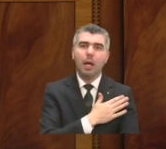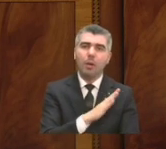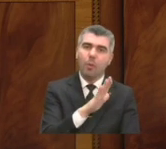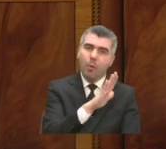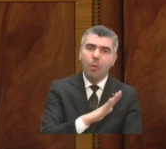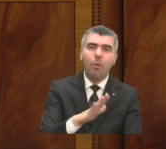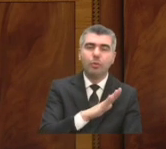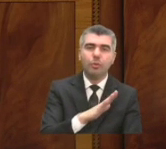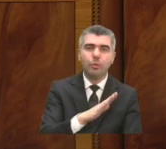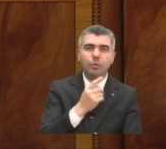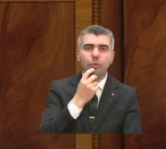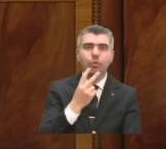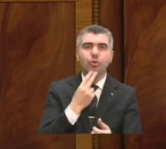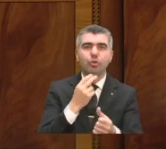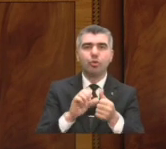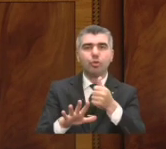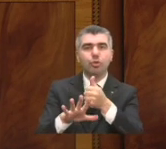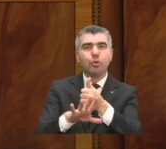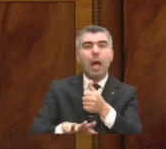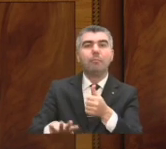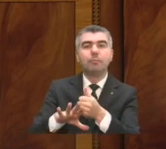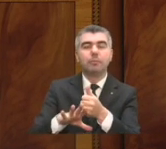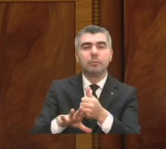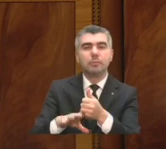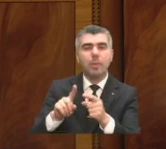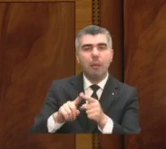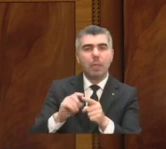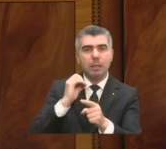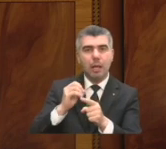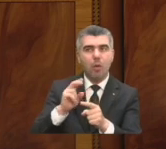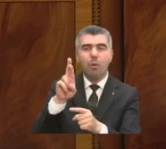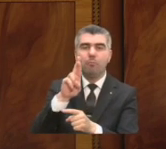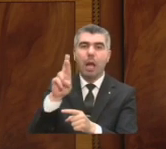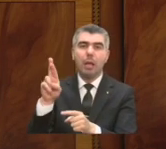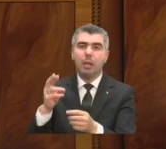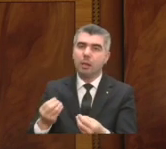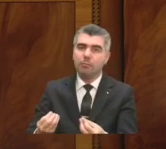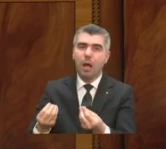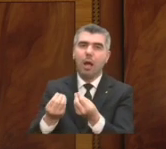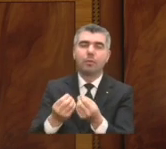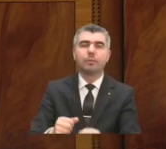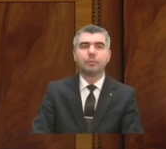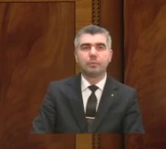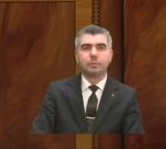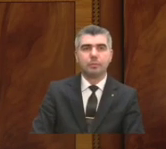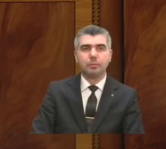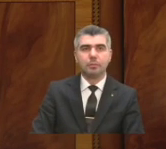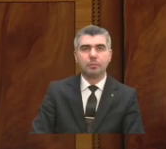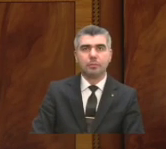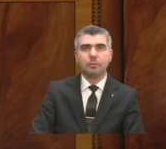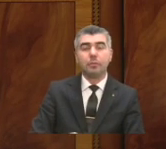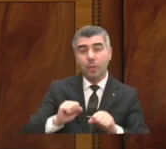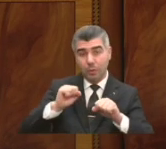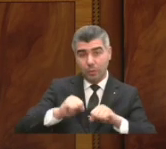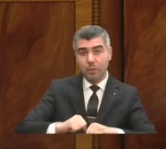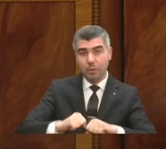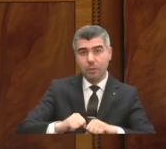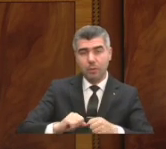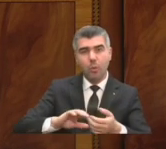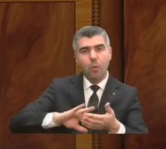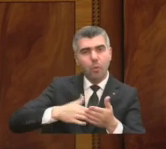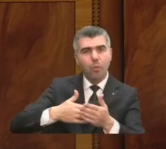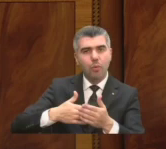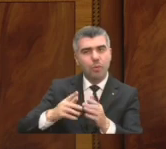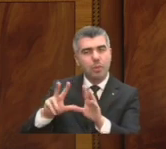شعبه ومؤسساته وعلى رأسها المؤسسة الملكية. إننا على غرار كافة